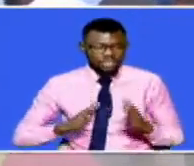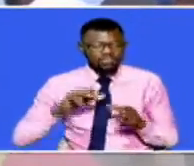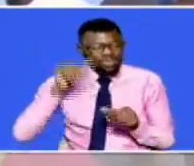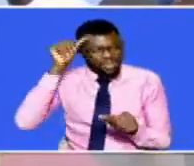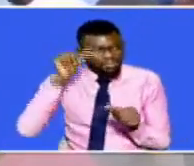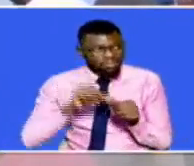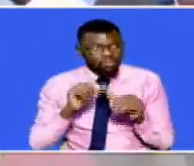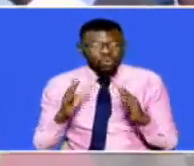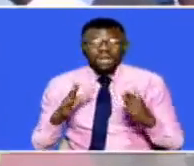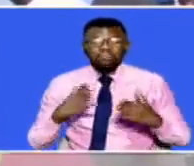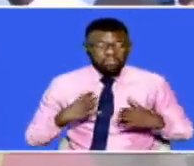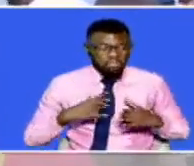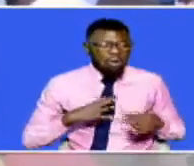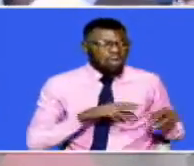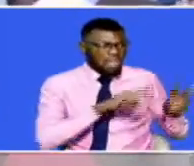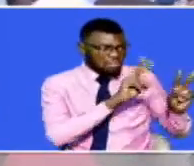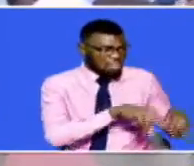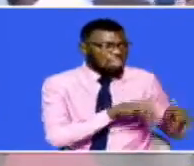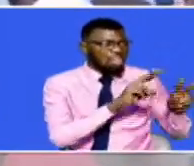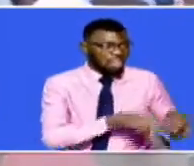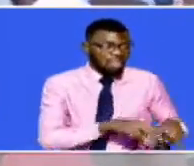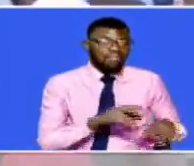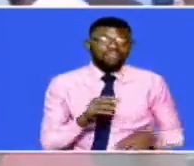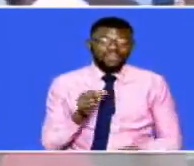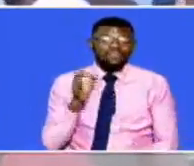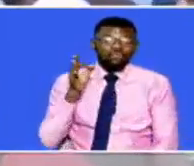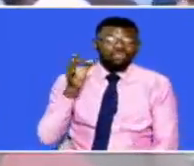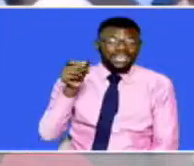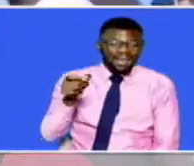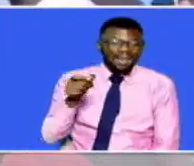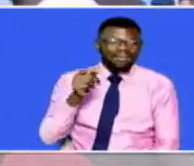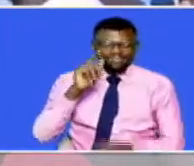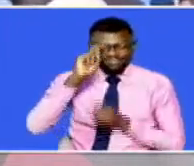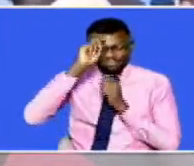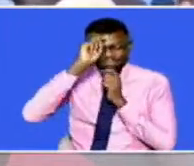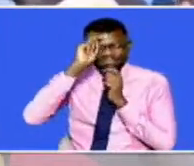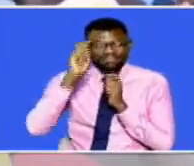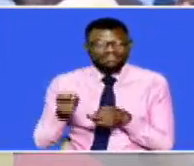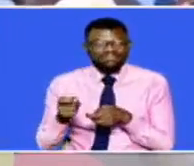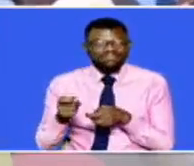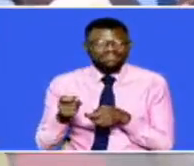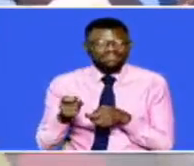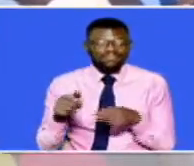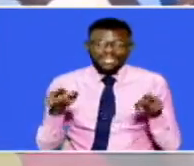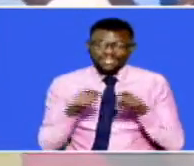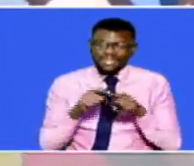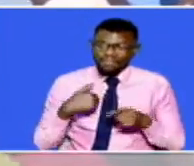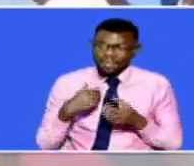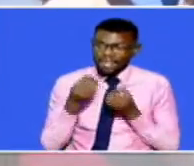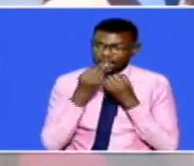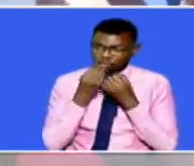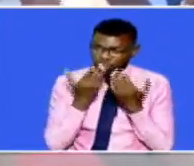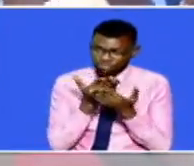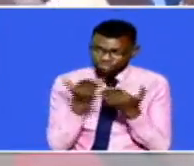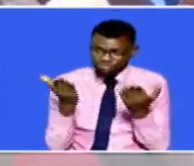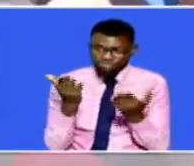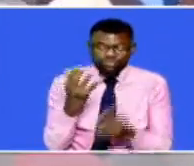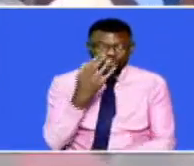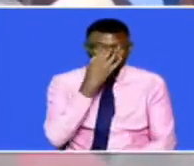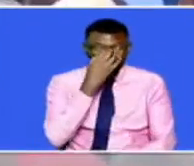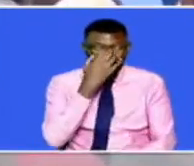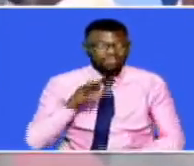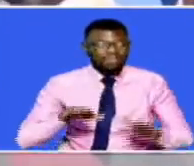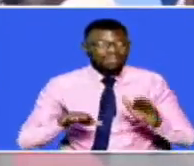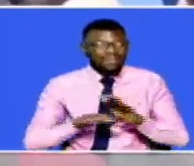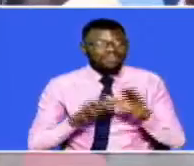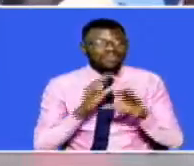wanaokudharau leo, kesho watakuheshimu. Na hivyo ndio tunamwambia naibu wa rais tukiwa hapa